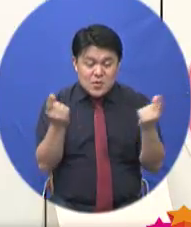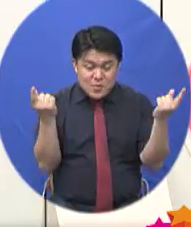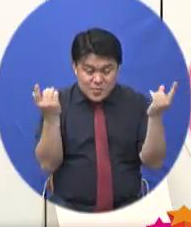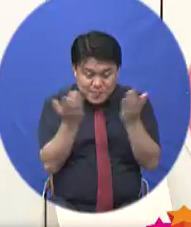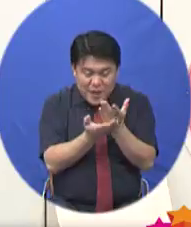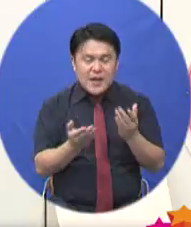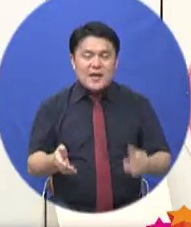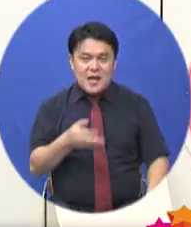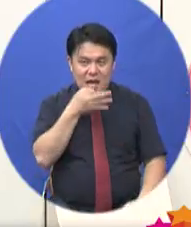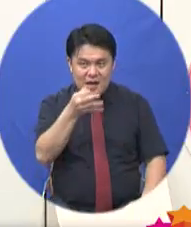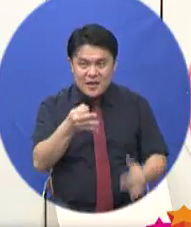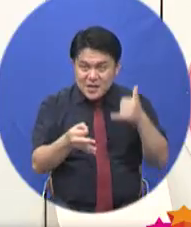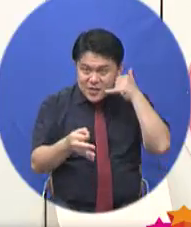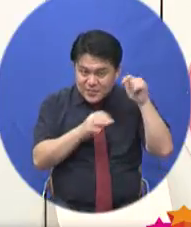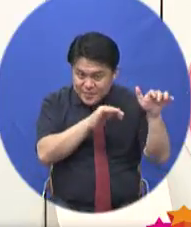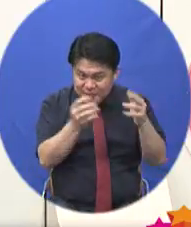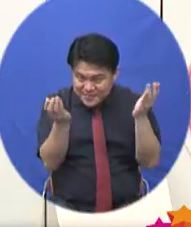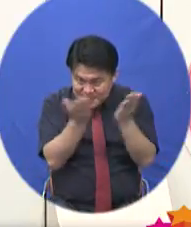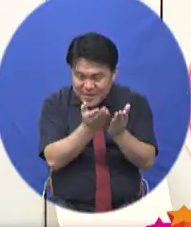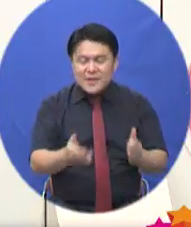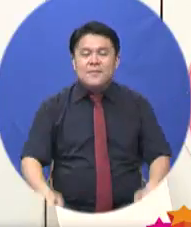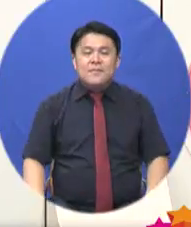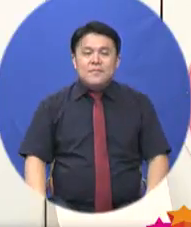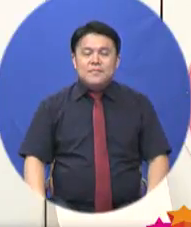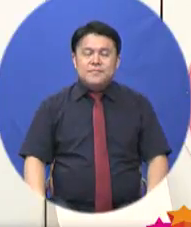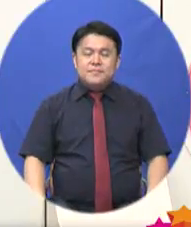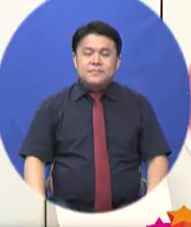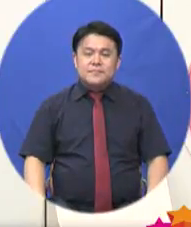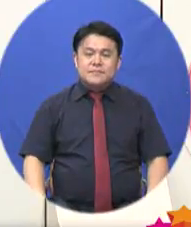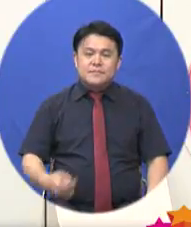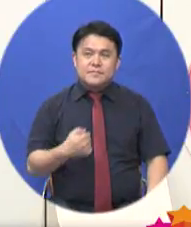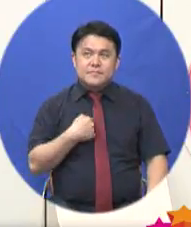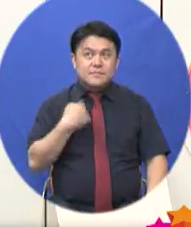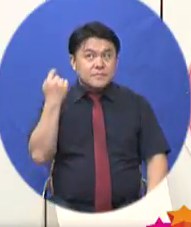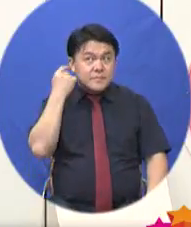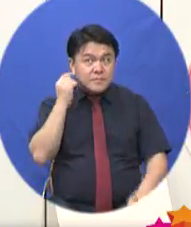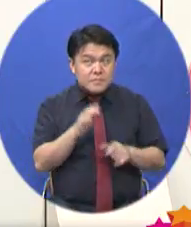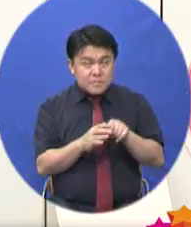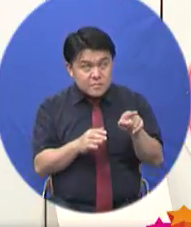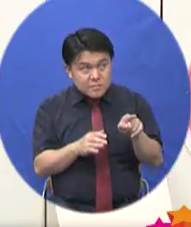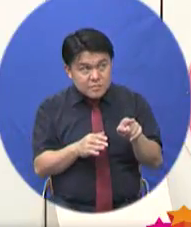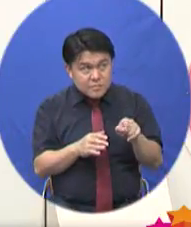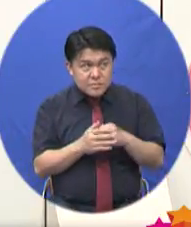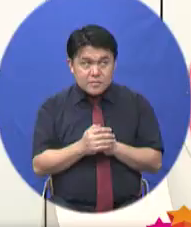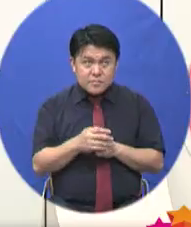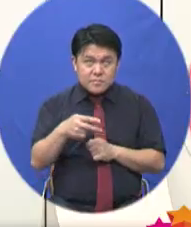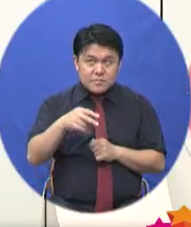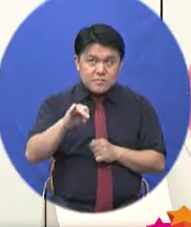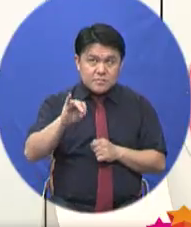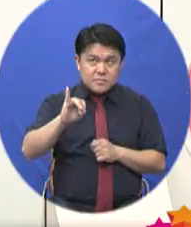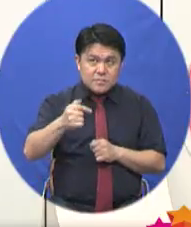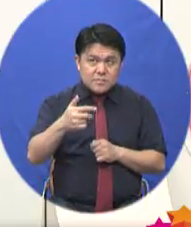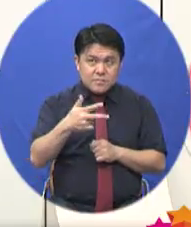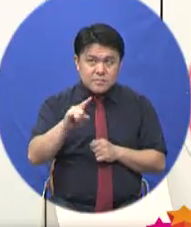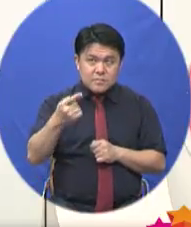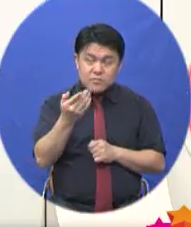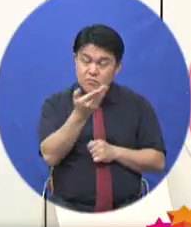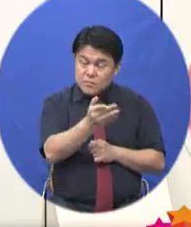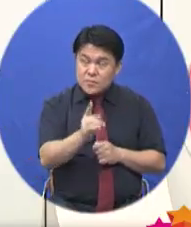맞아갑니다. 네. 네. 근데 제가 이렇게 목소리를 들을 때도 신대훈님은